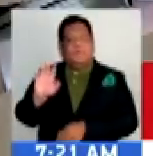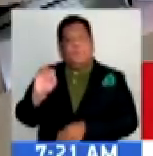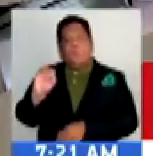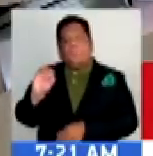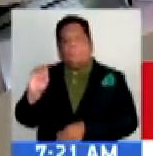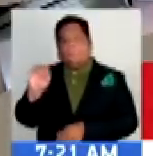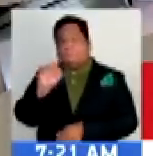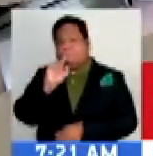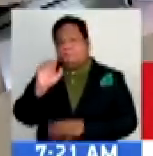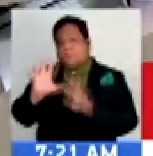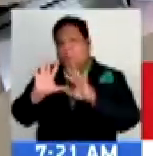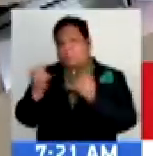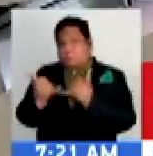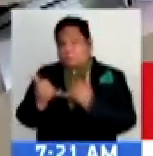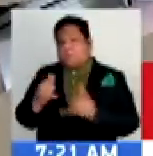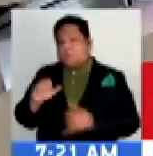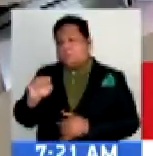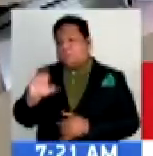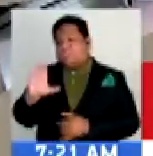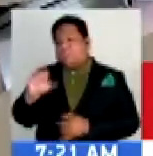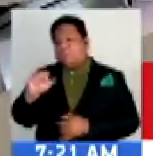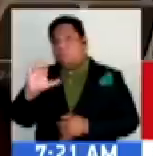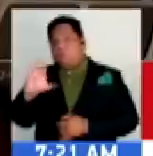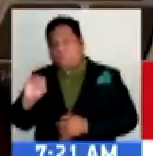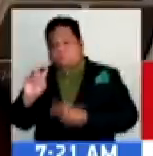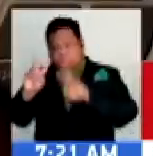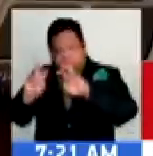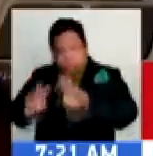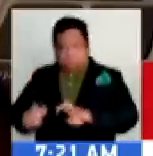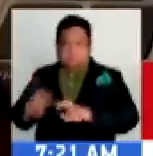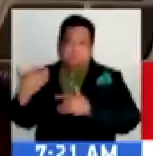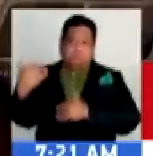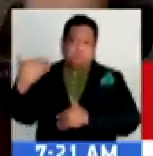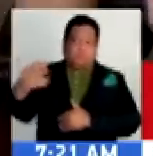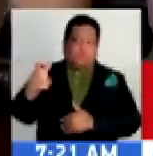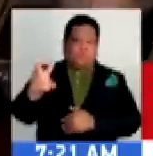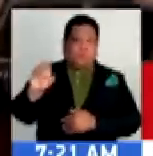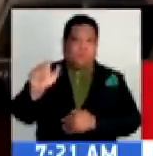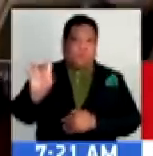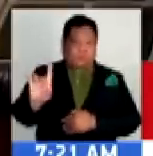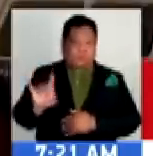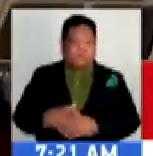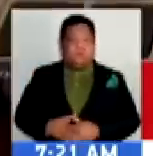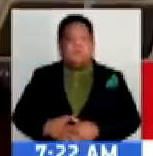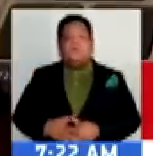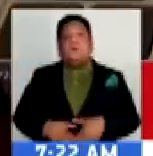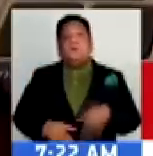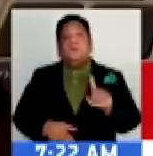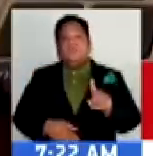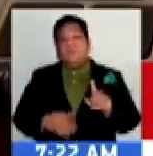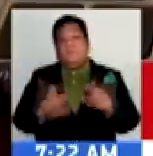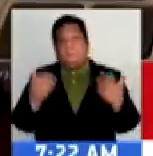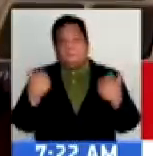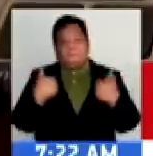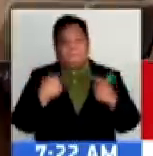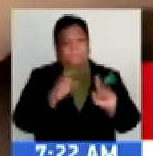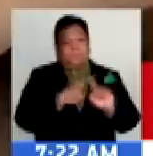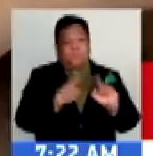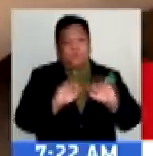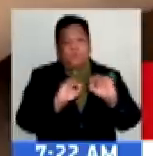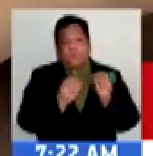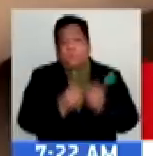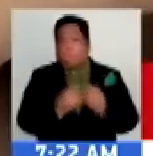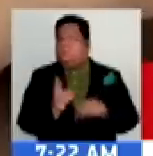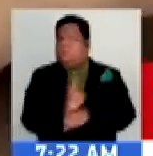na Cisco. Sa ibang bahagi ng mundo, nasa 50% na raw ng mga organisasyon ang gumagamit ng AI at